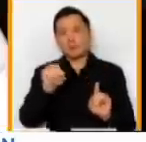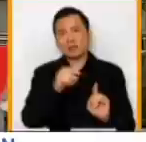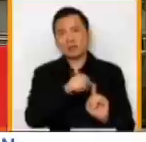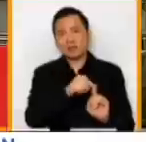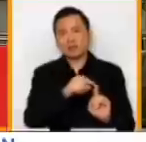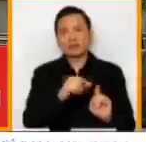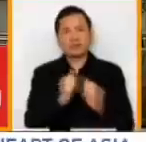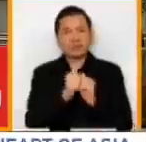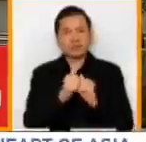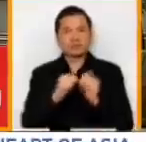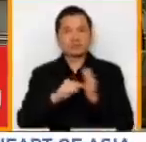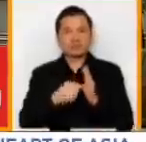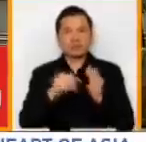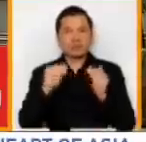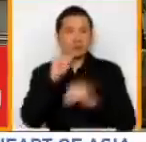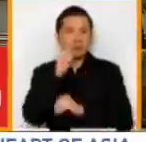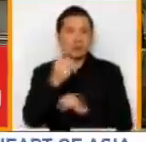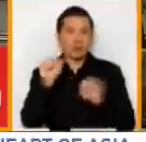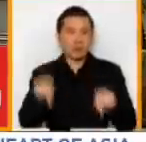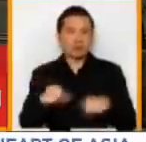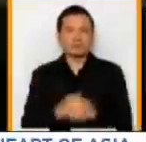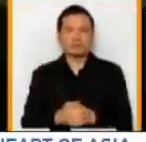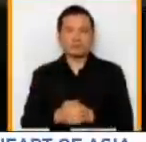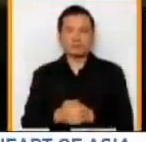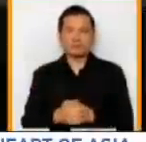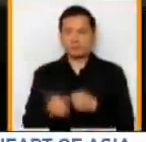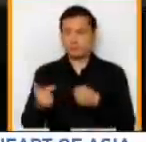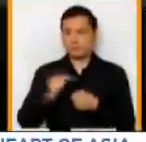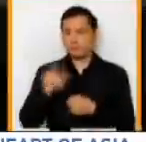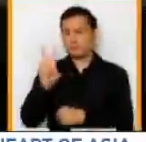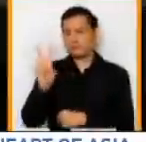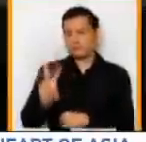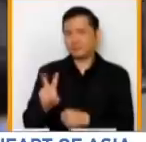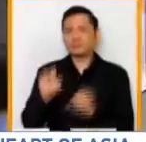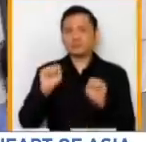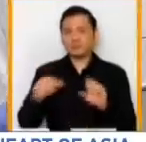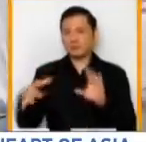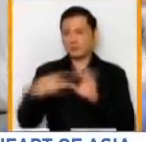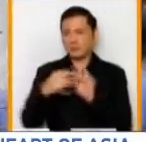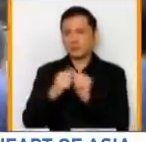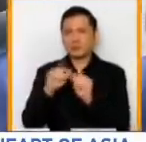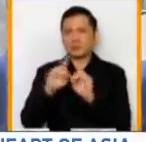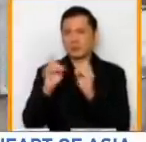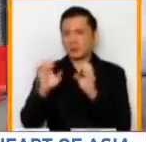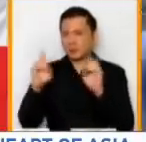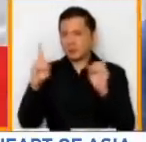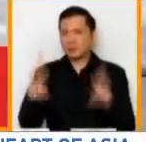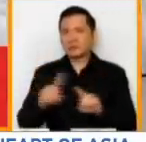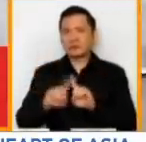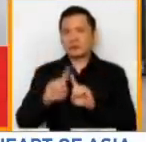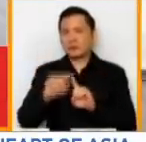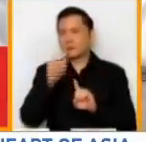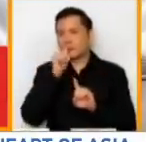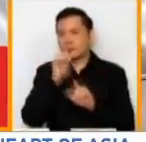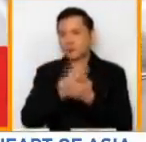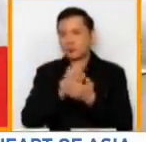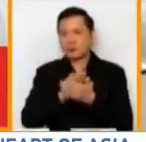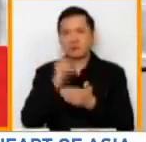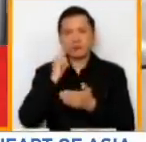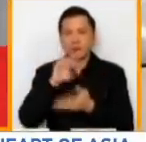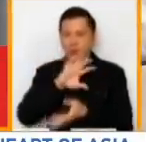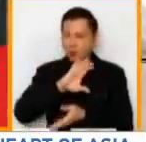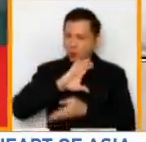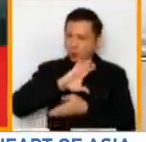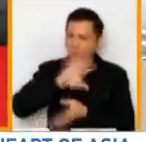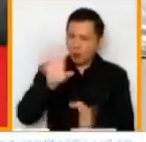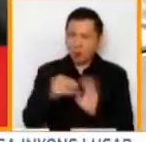start tomorrow. Handa na rin ang Valenzuela na nakipag-ugnayan na sa DepEd at private schools para mabuo ang listahan ng babakunahan na aabot